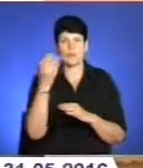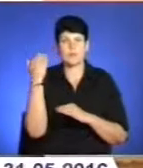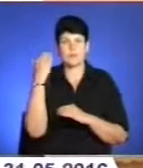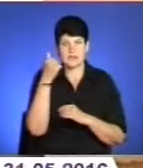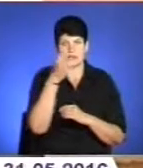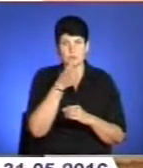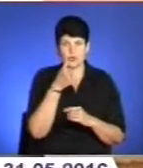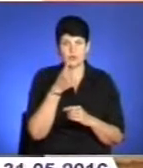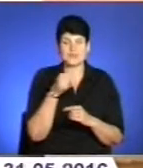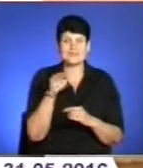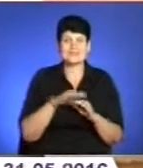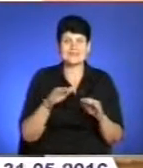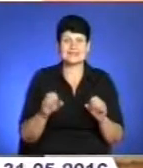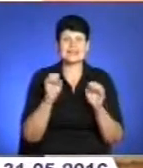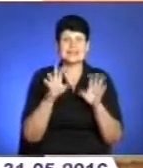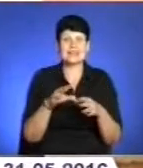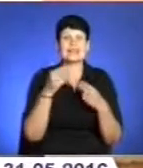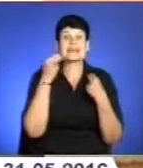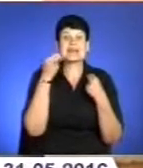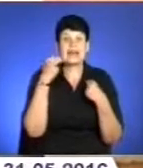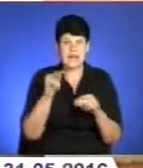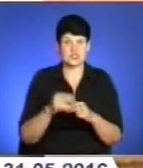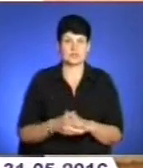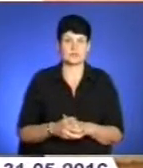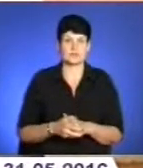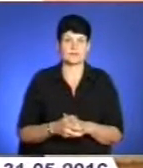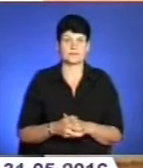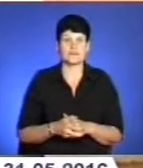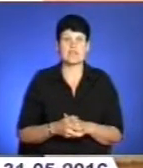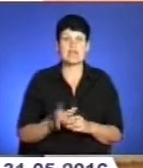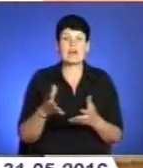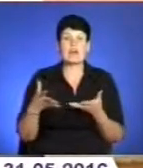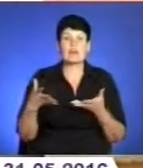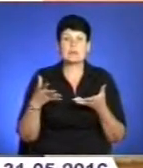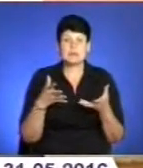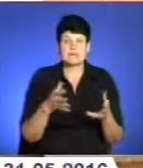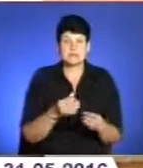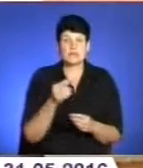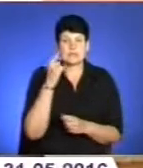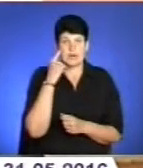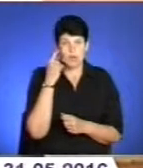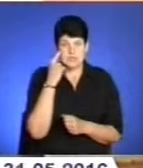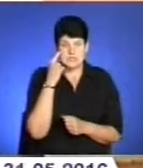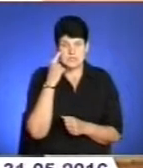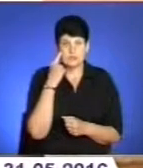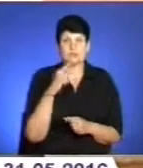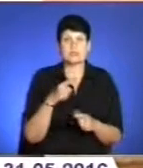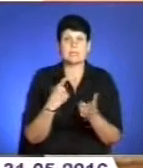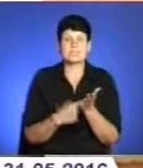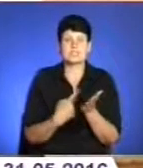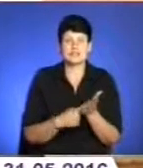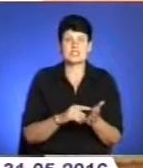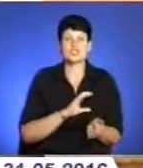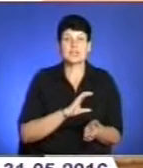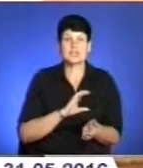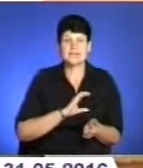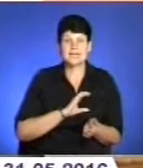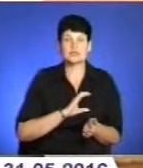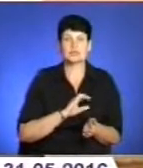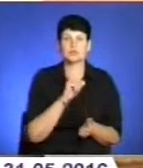історію. Проаналізувати по українській мові, в нас тільки 9% не подолало поріг. Тобто,